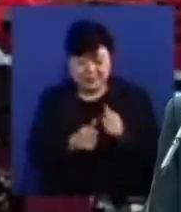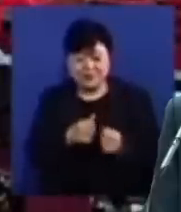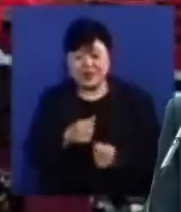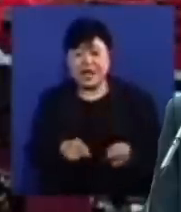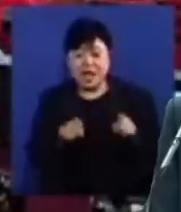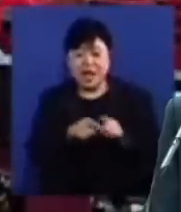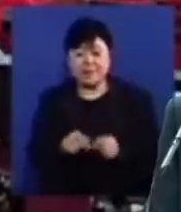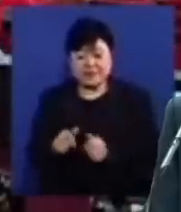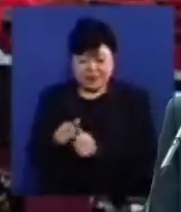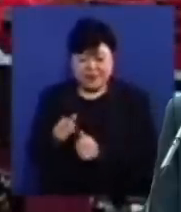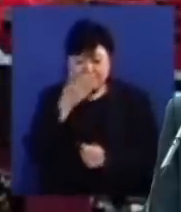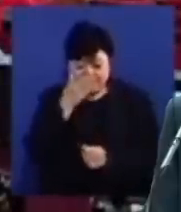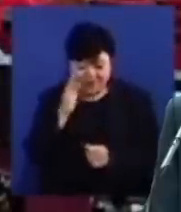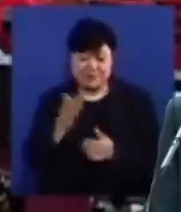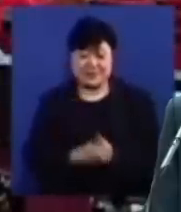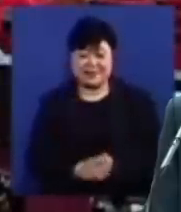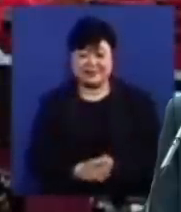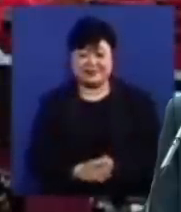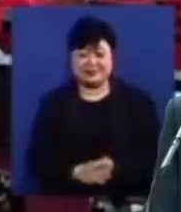함께 동행할 수가 있는 것입니다.